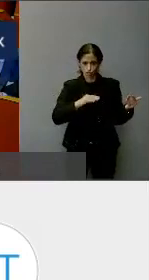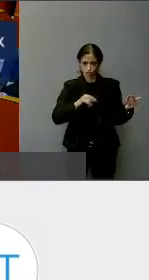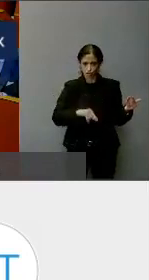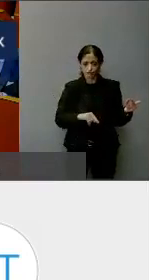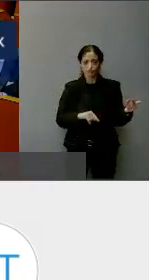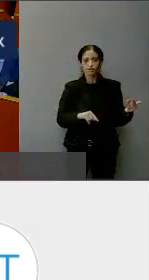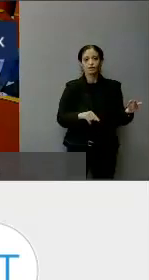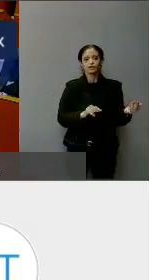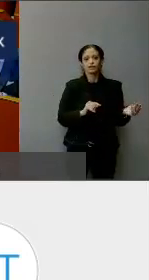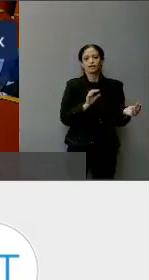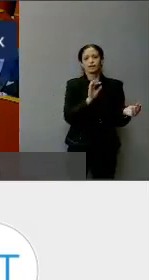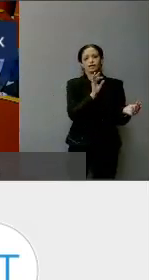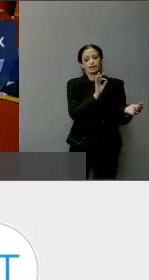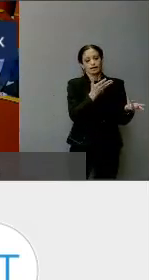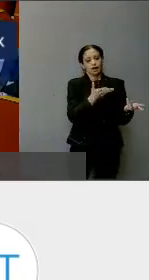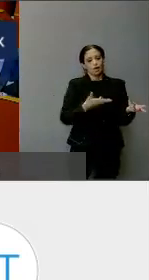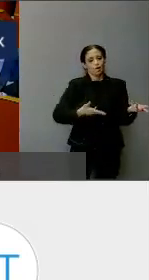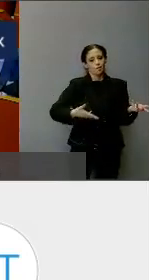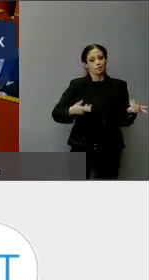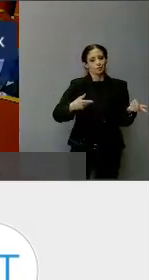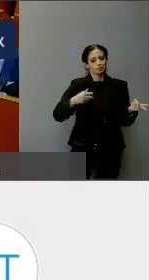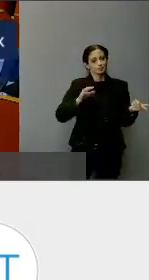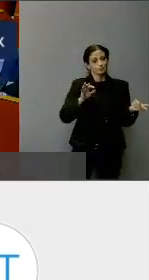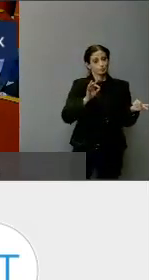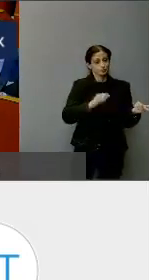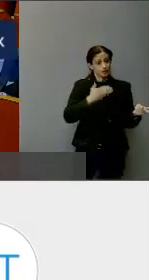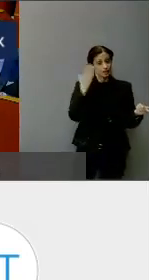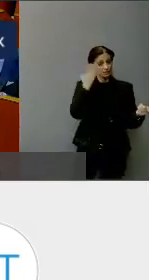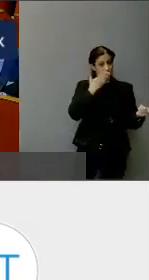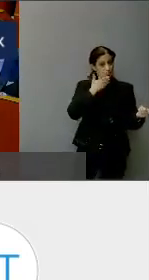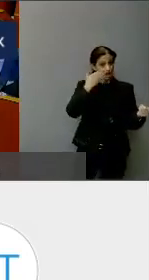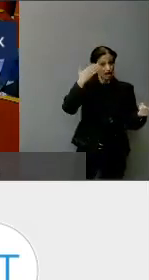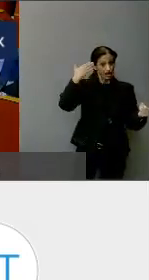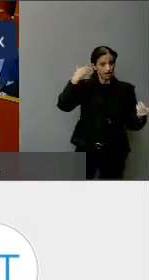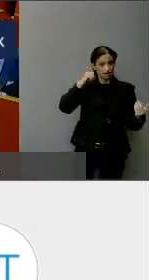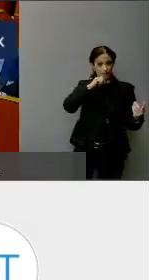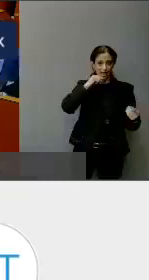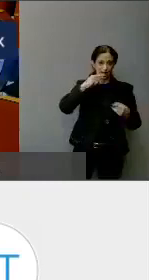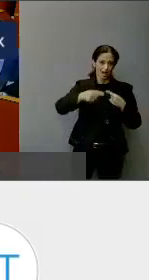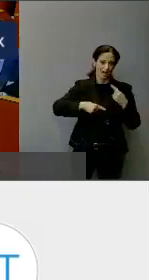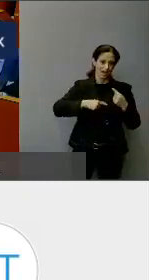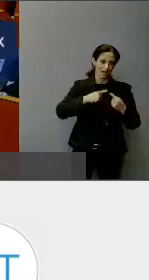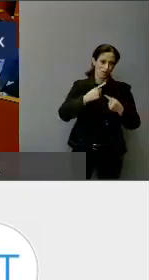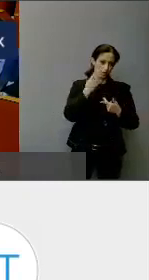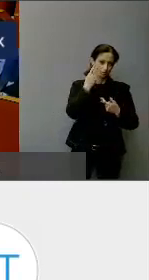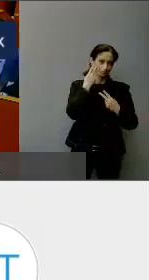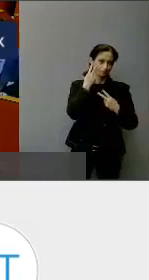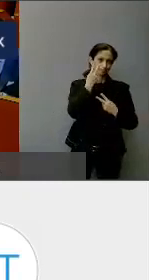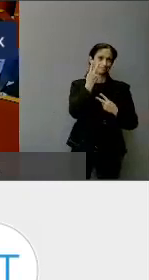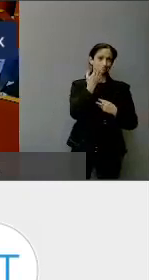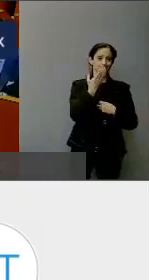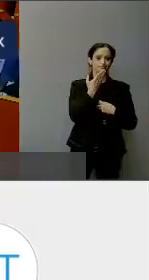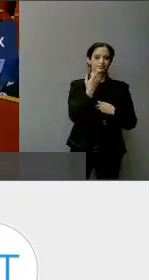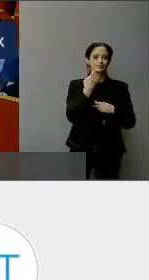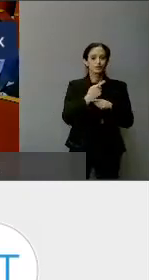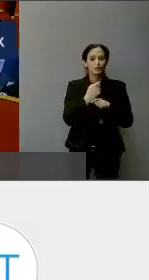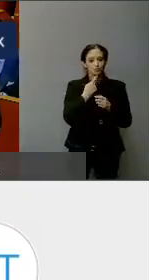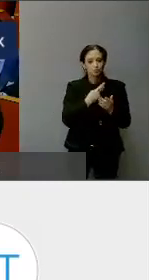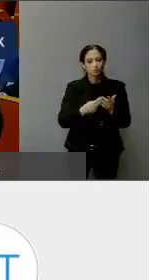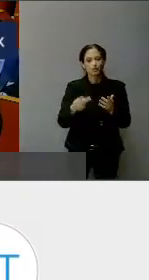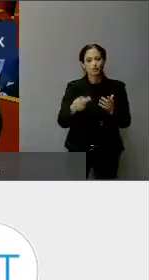le cose sbagliate molti anni fa si vedono ad oggi cerca di recuperare si cerca di rifare ma diventa